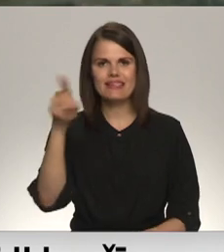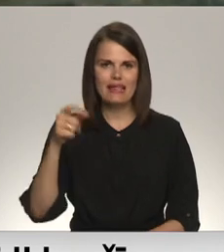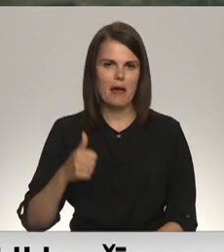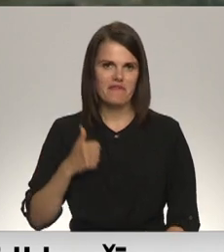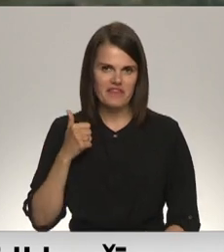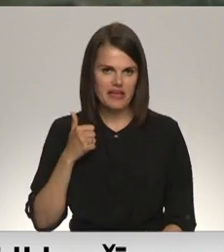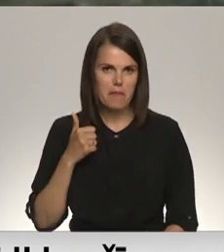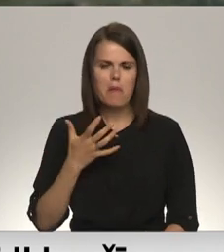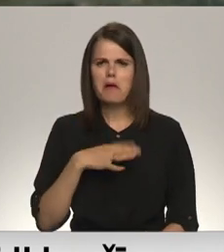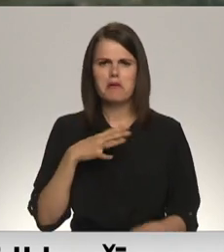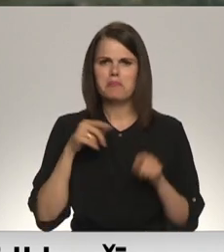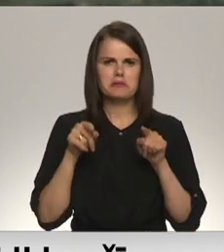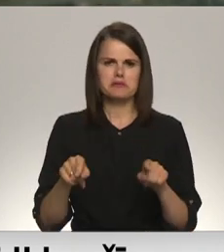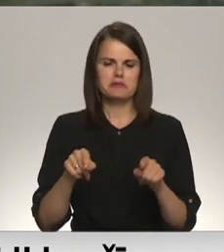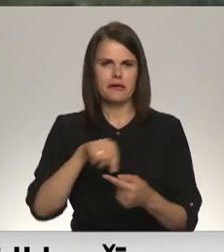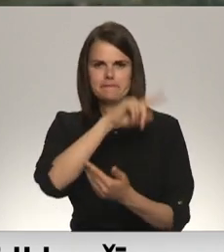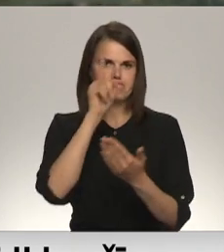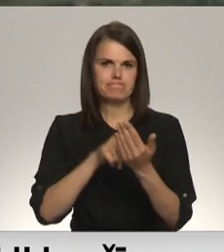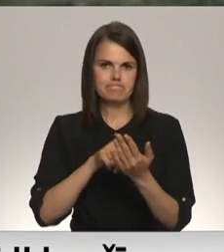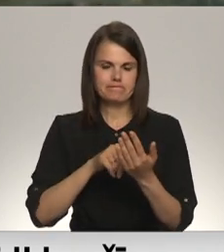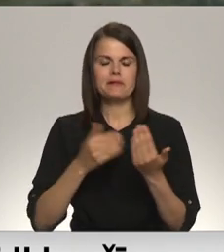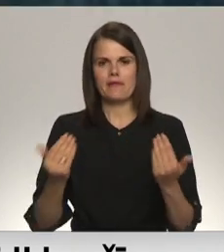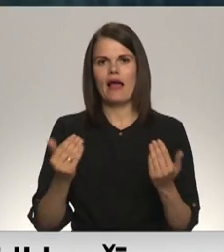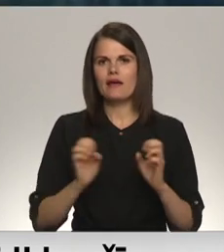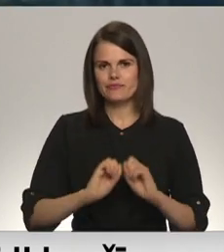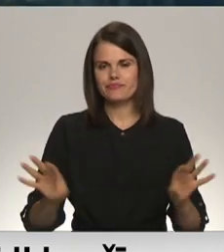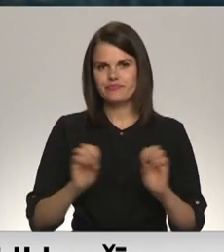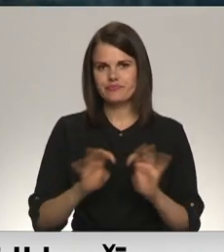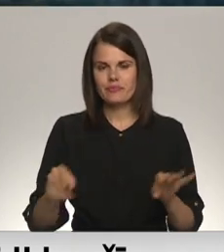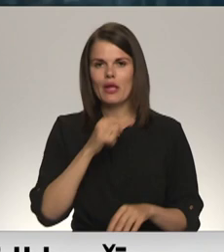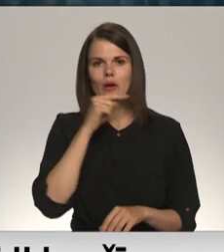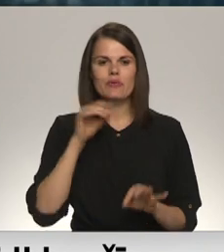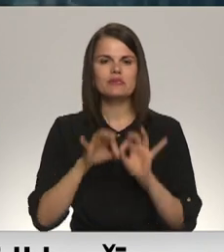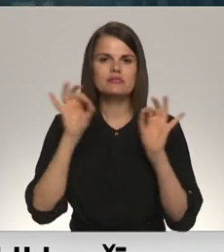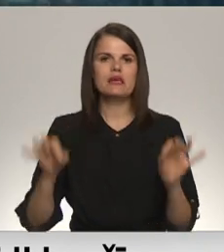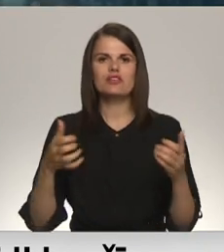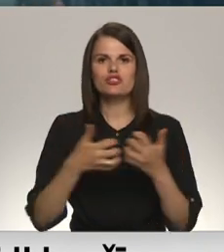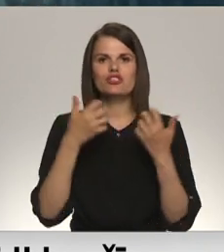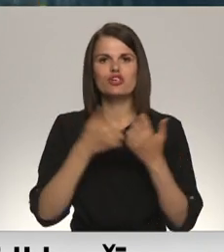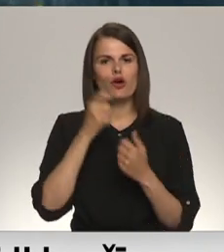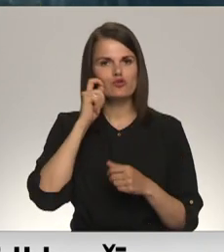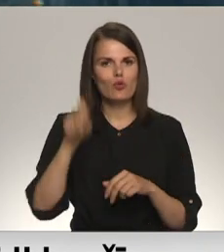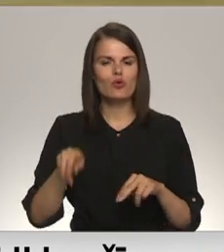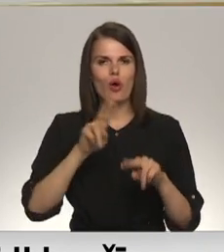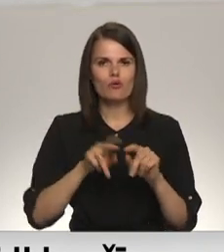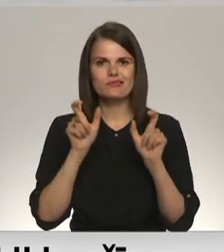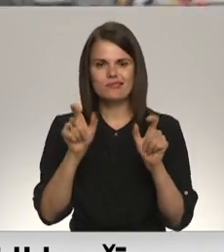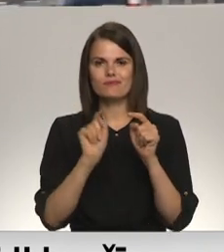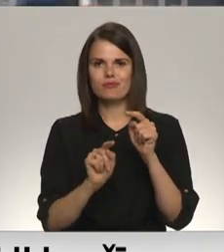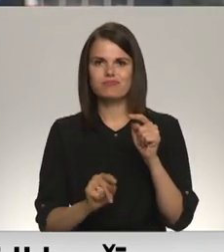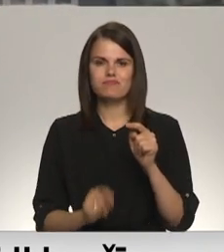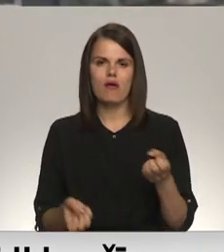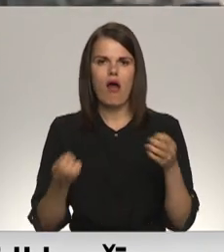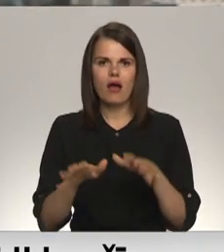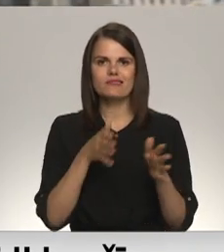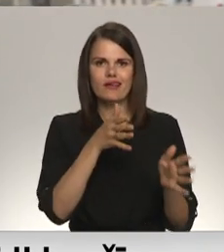pārvadātājiem. Kāpēc tā? Plašāk stāsta Kārlis Miksons. Krievijas saktais karš Ukrainā un tam sekojošās sankcijas atstāja ietekmi